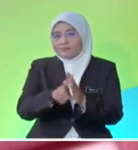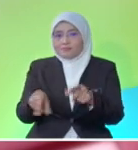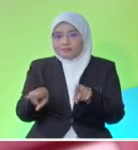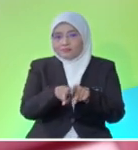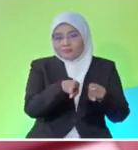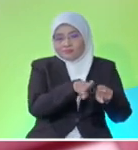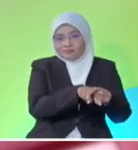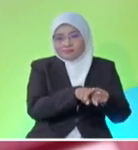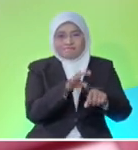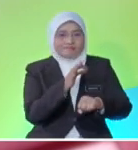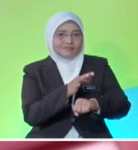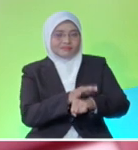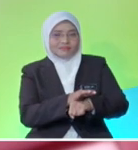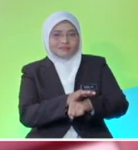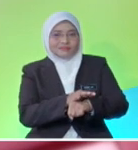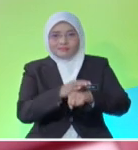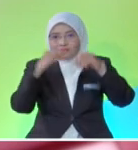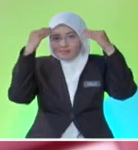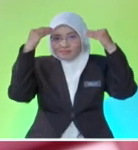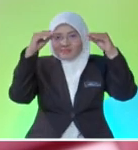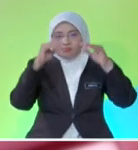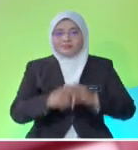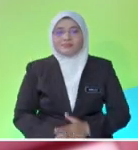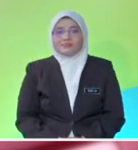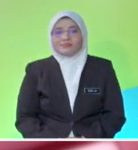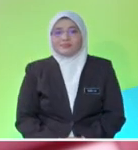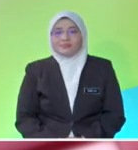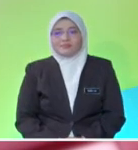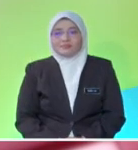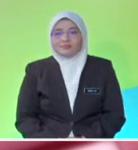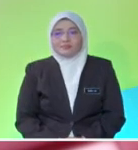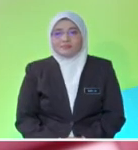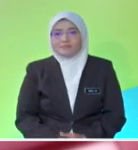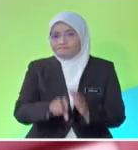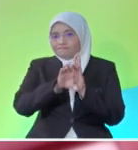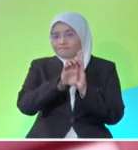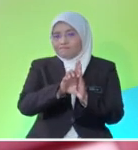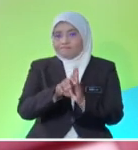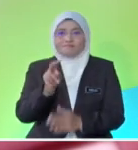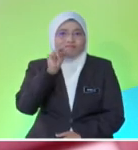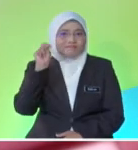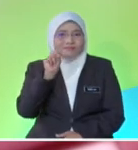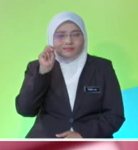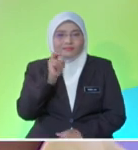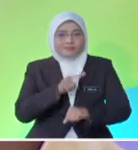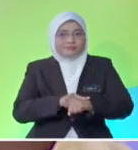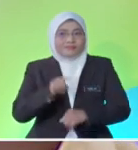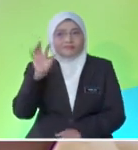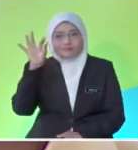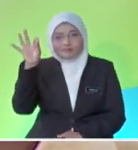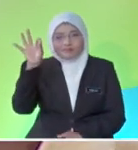Ya, betul. Pukul 9. Kalau saya pusing-pusing lagi satu pusingan,